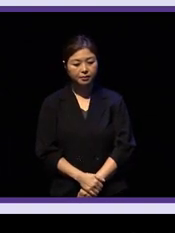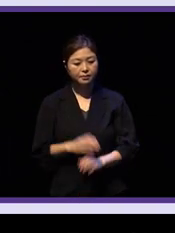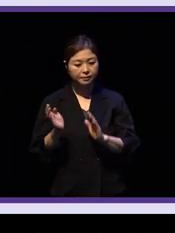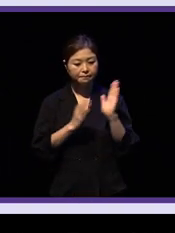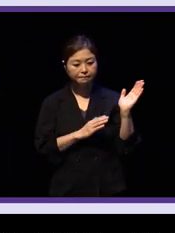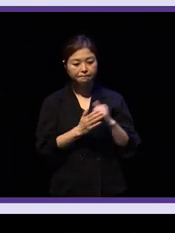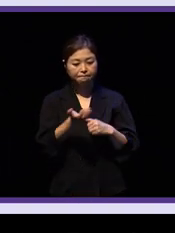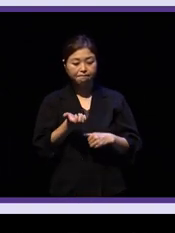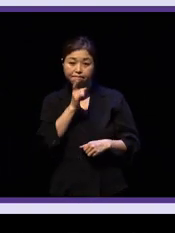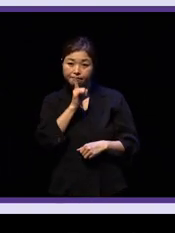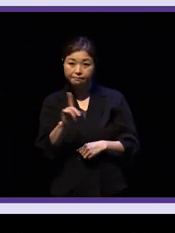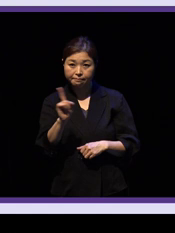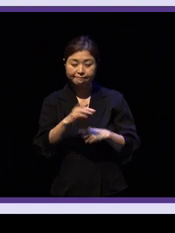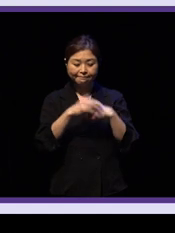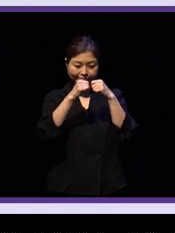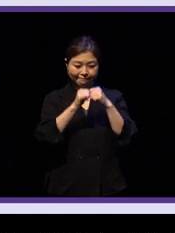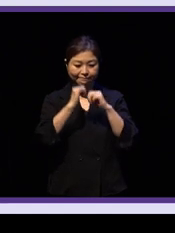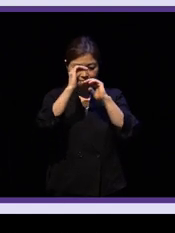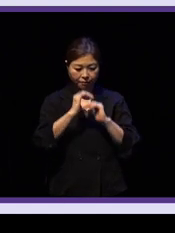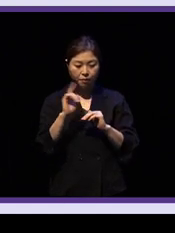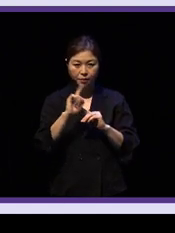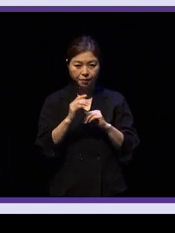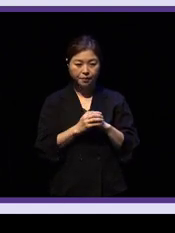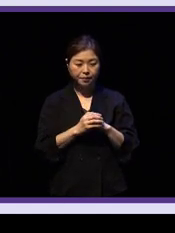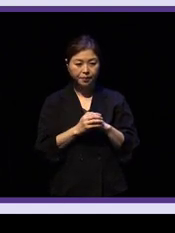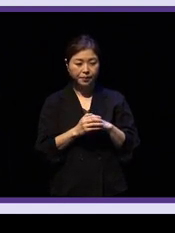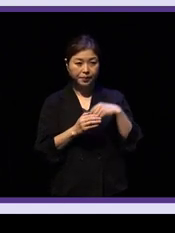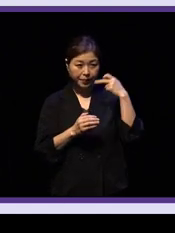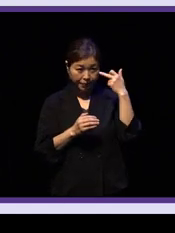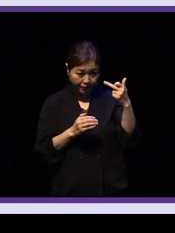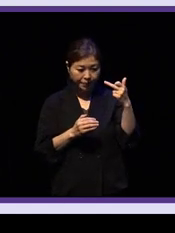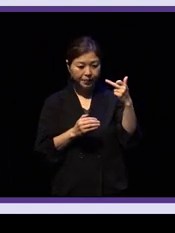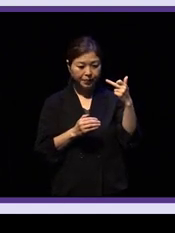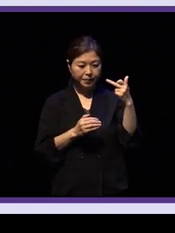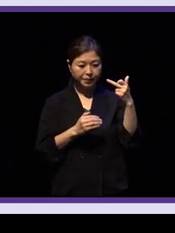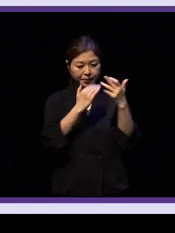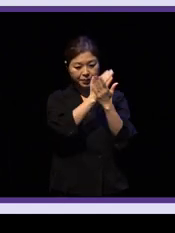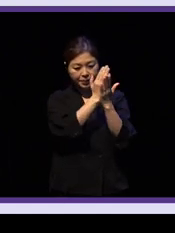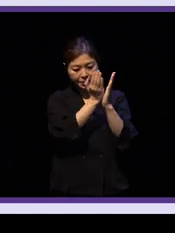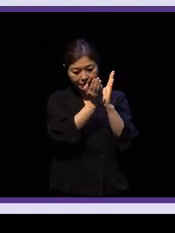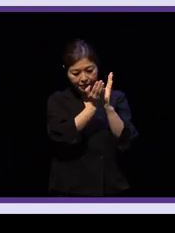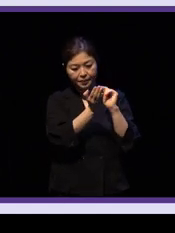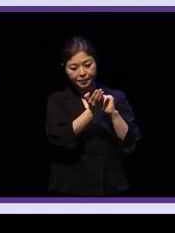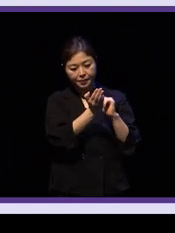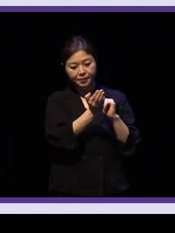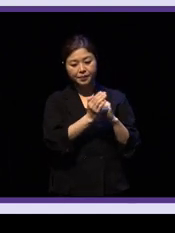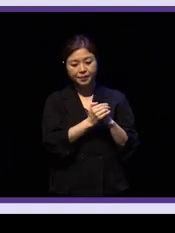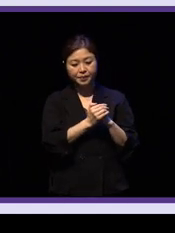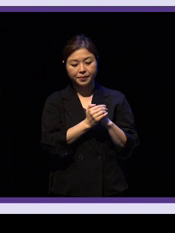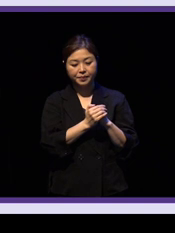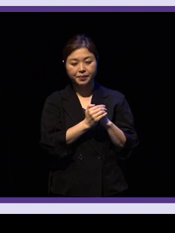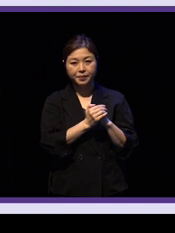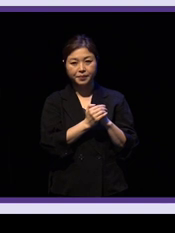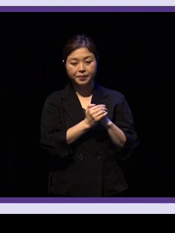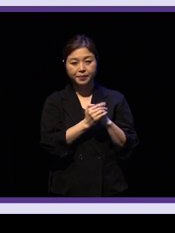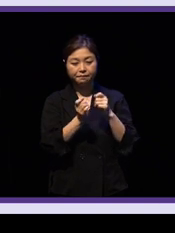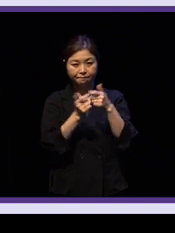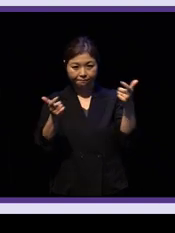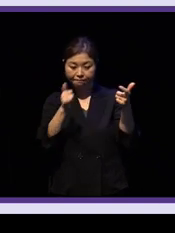다음으로 방금 말씀드린 세부 유형이 올해 17개의 24개 유형으로 확대된 그 화면을 보시게 되겠습니다